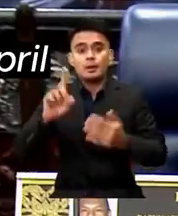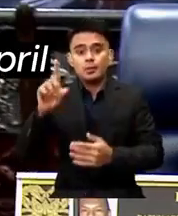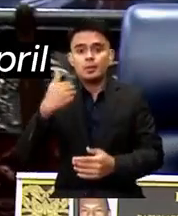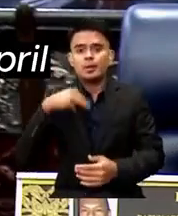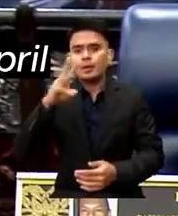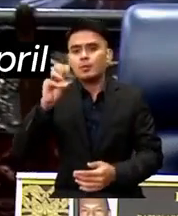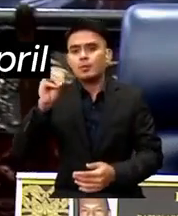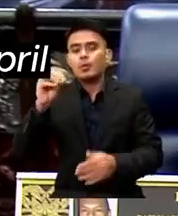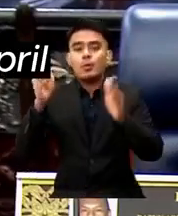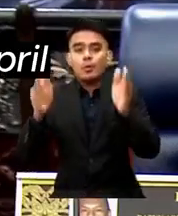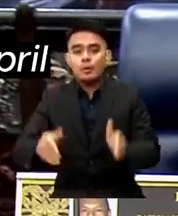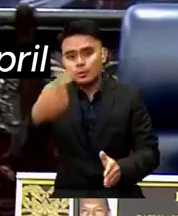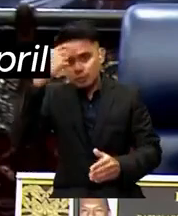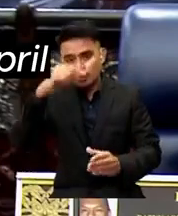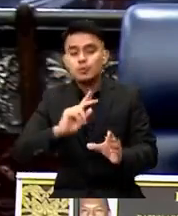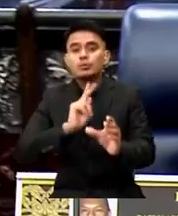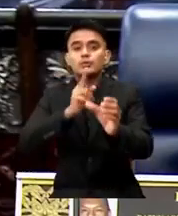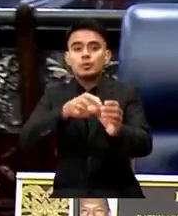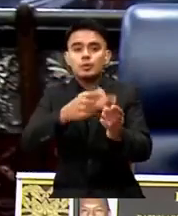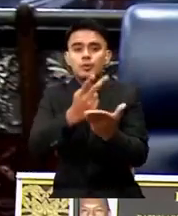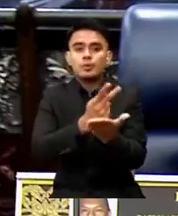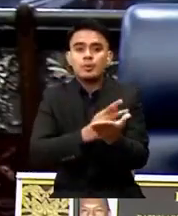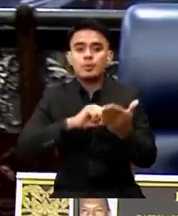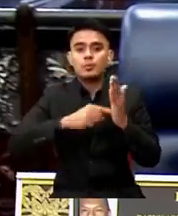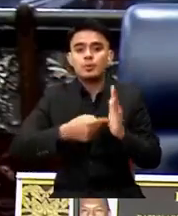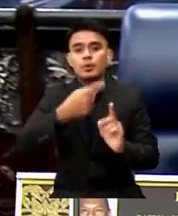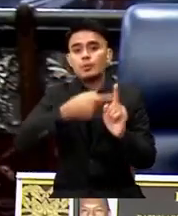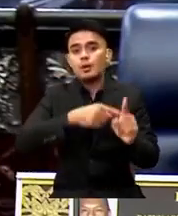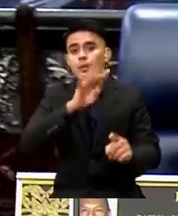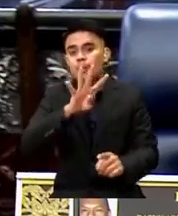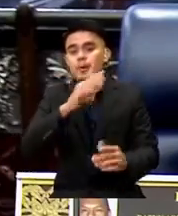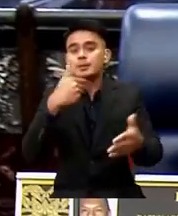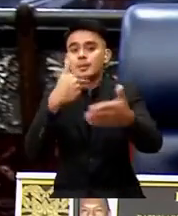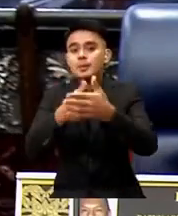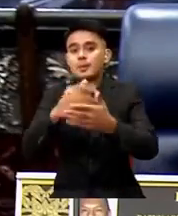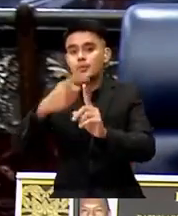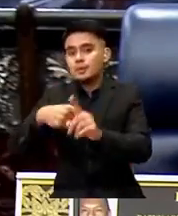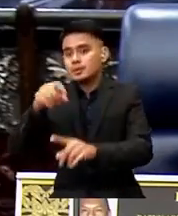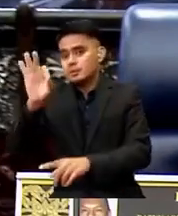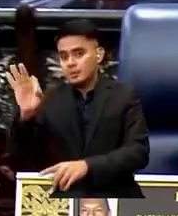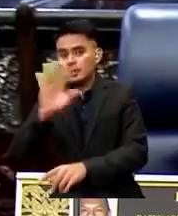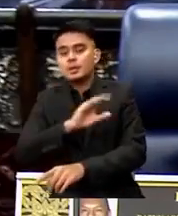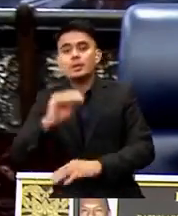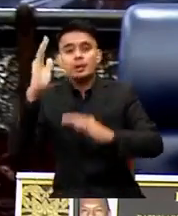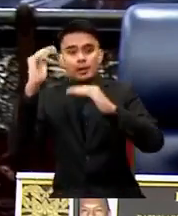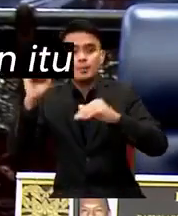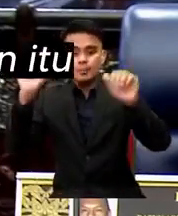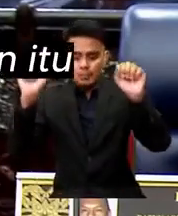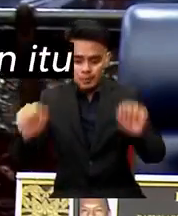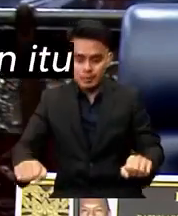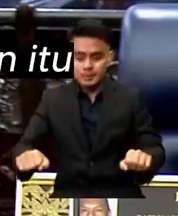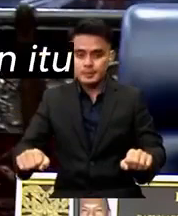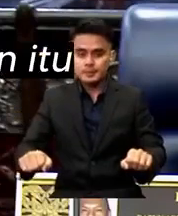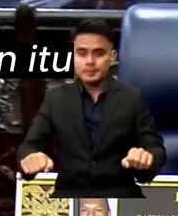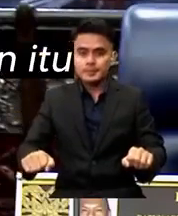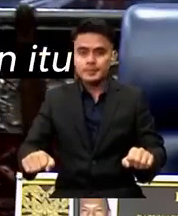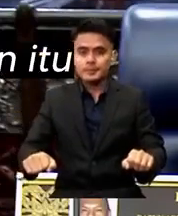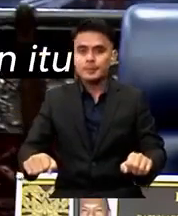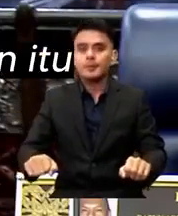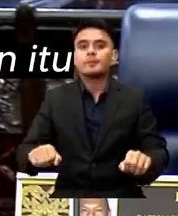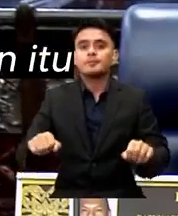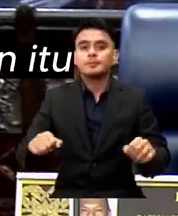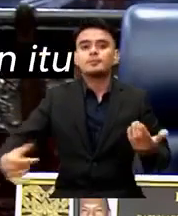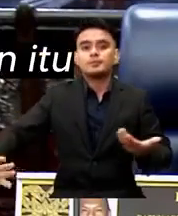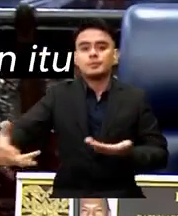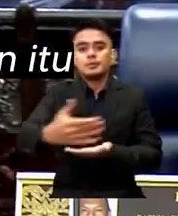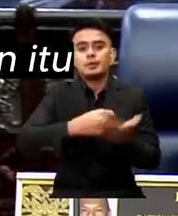untuk masuk dalam kelas ini bermula bulan April sampai bulan September, dan dengan harapan dia boleh tumpukan proses memetik